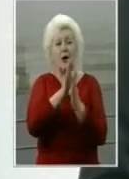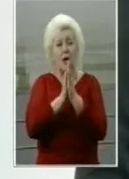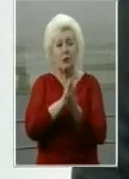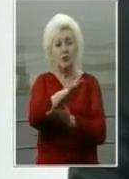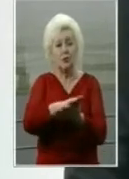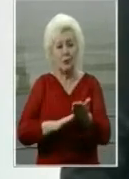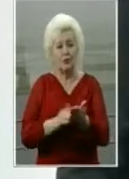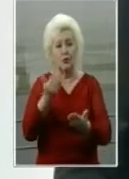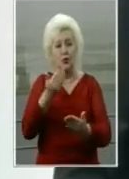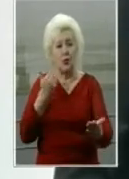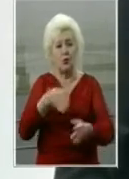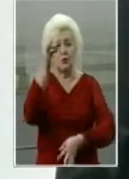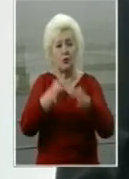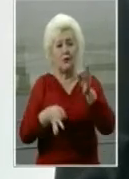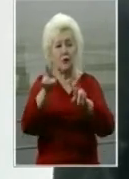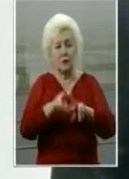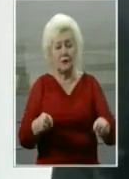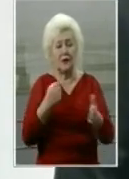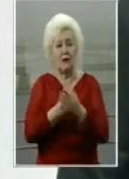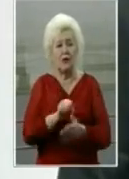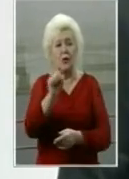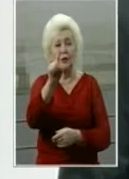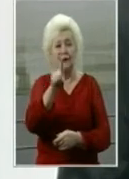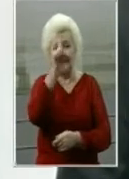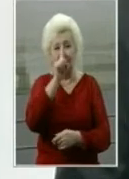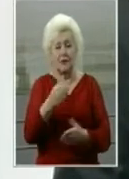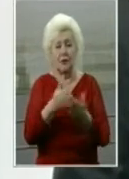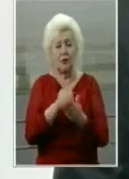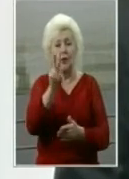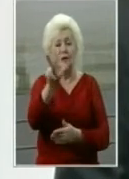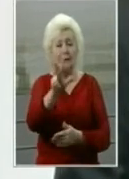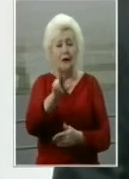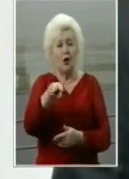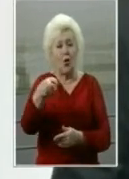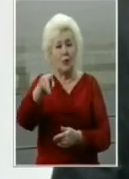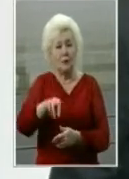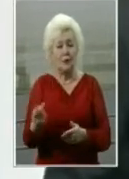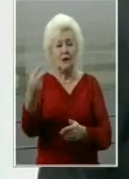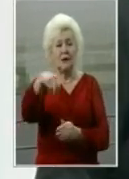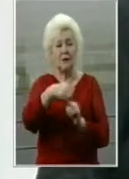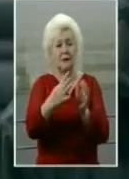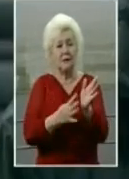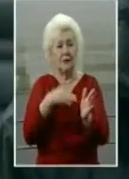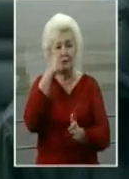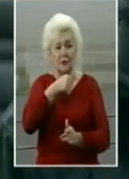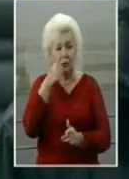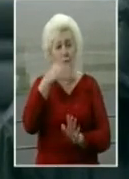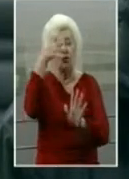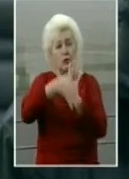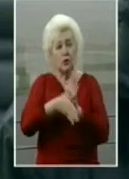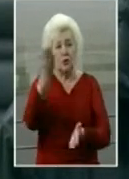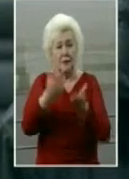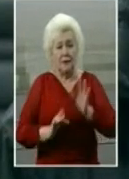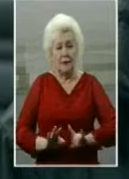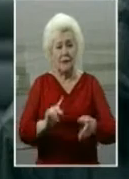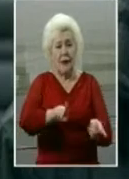срок досудового розслідування кримінальному провадженні до 11 місяців, тобто до 3 липня 2019 року. Розуміючи, що якщо